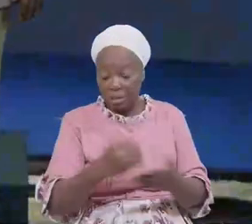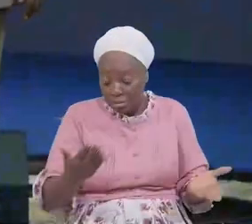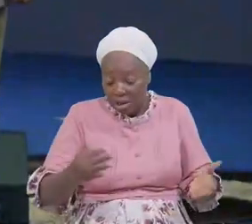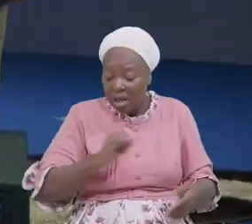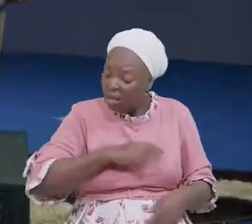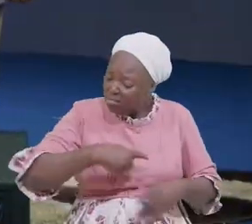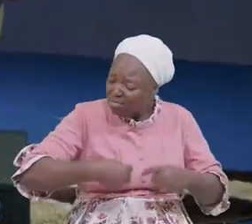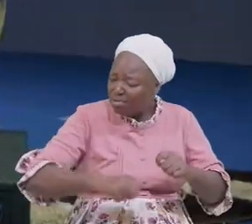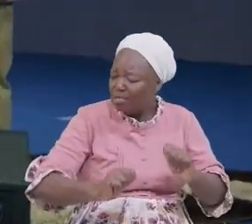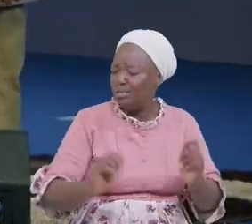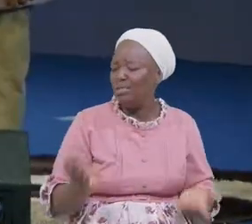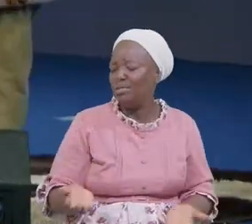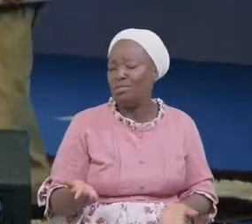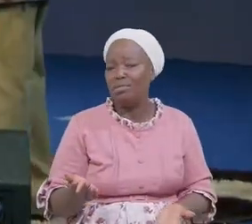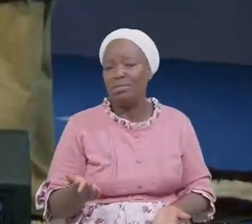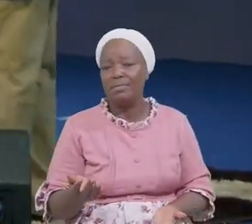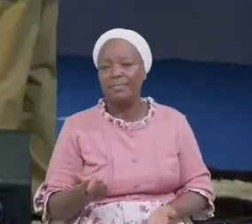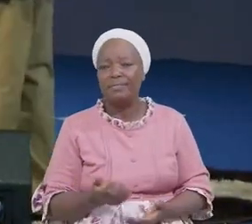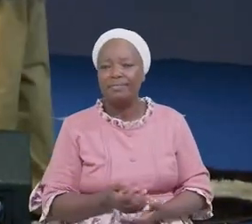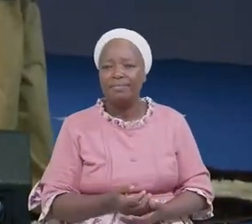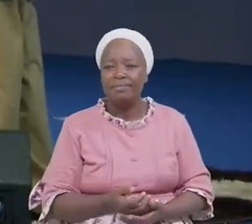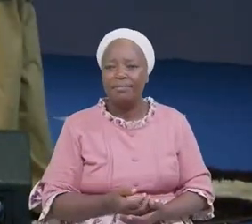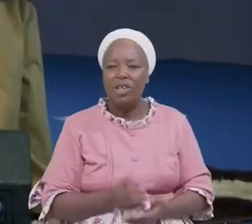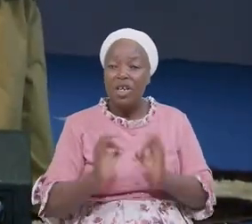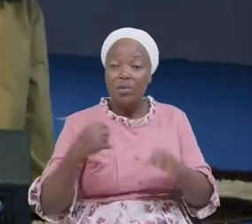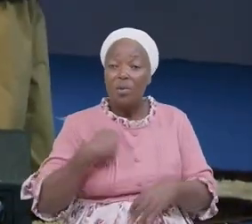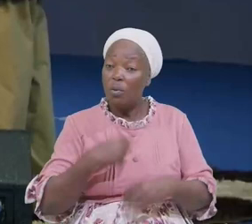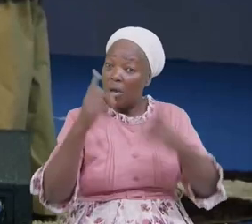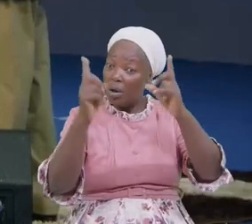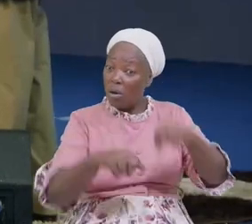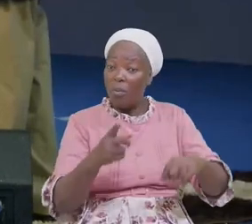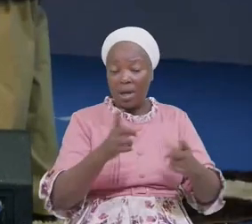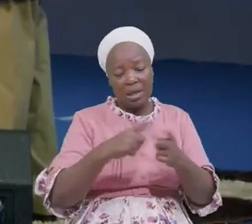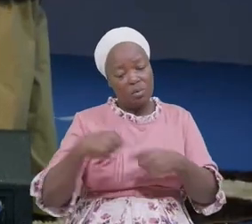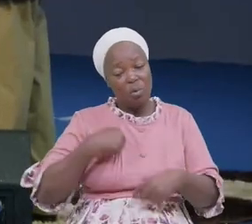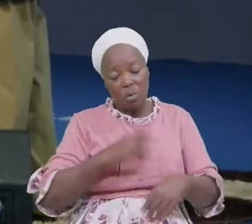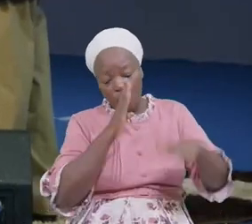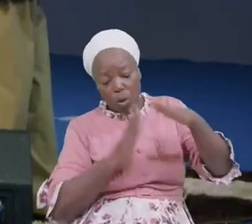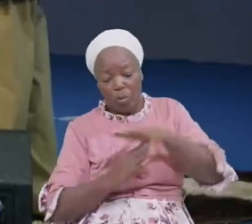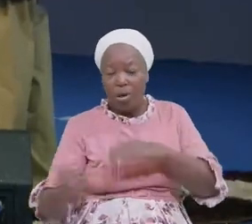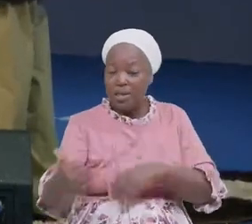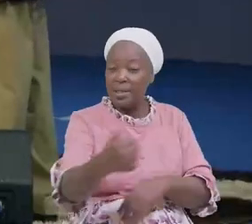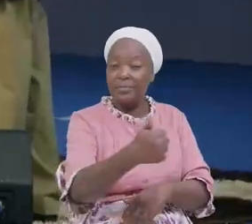Pas en disant, je fais le mieux que je peux. Si nous venons, nous nous humilions.